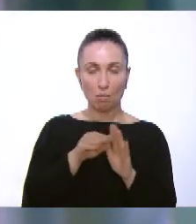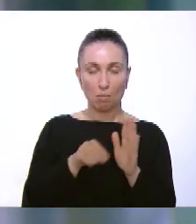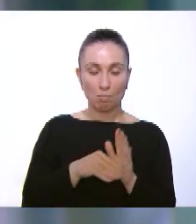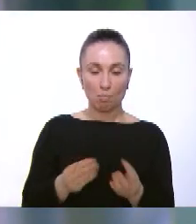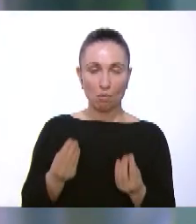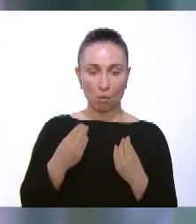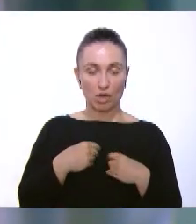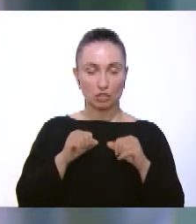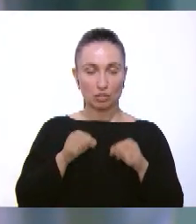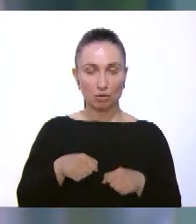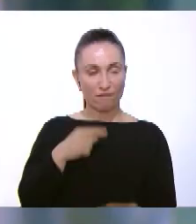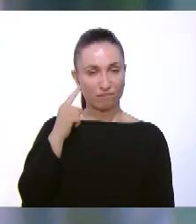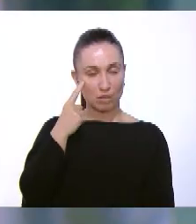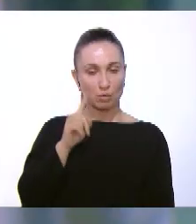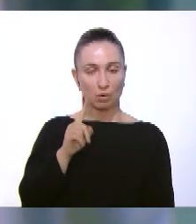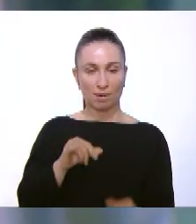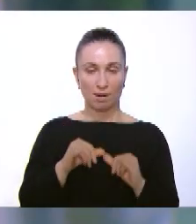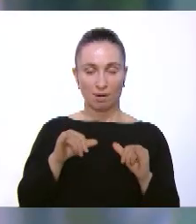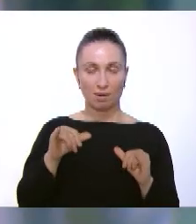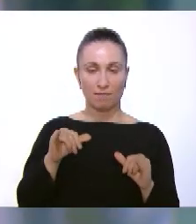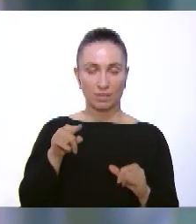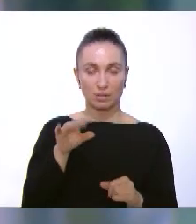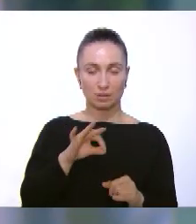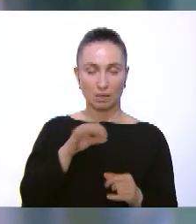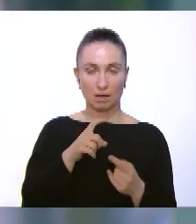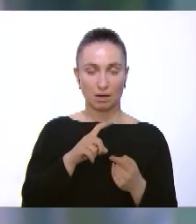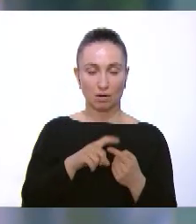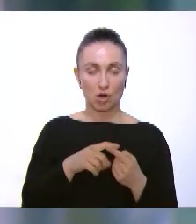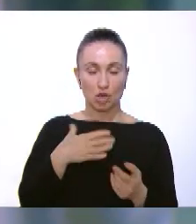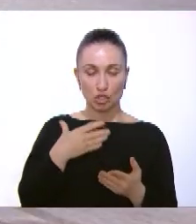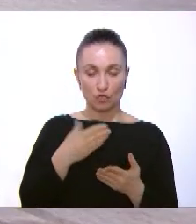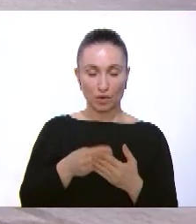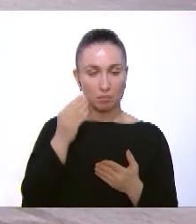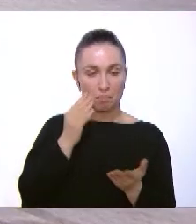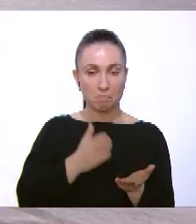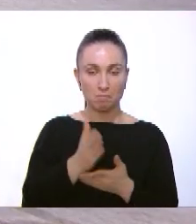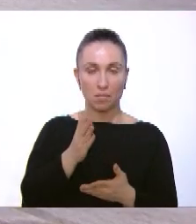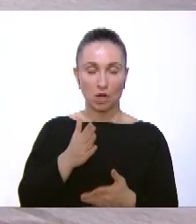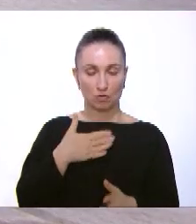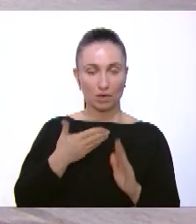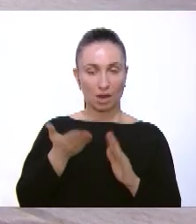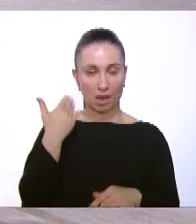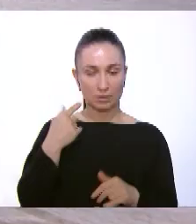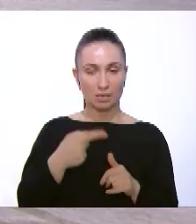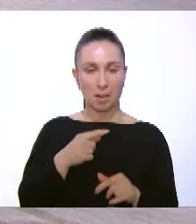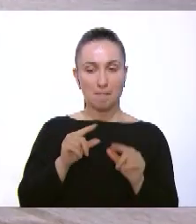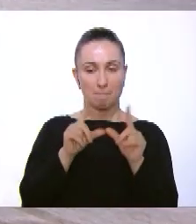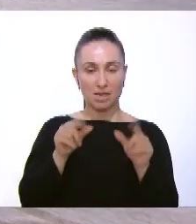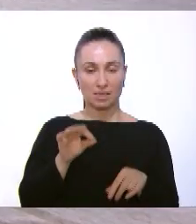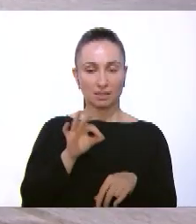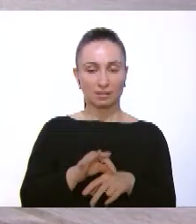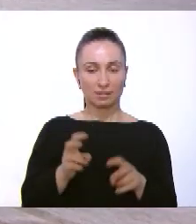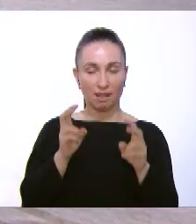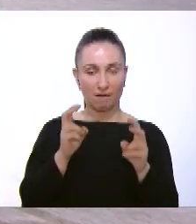მოგცა შესაძლებლობა ვიფიქროთ განვითარებაზე რა კუთხით. უკვე ჩვენი უშუალო მისია, ჩვენ ადრეც გვერქვა ფილტვის